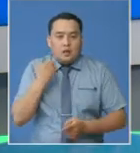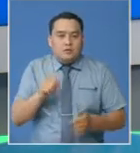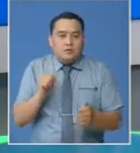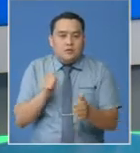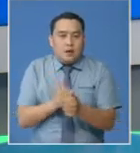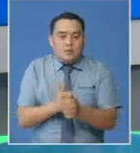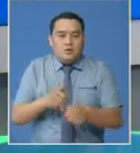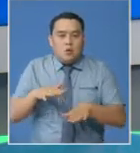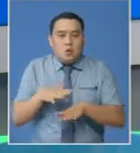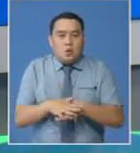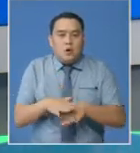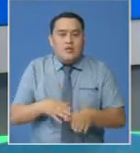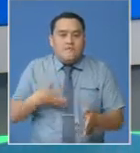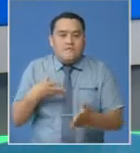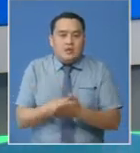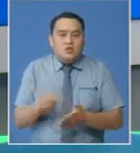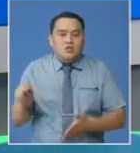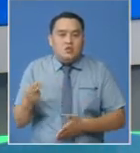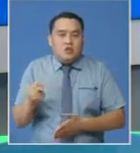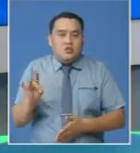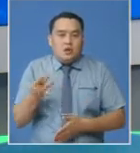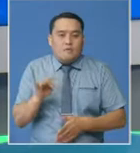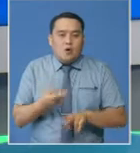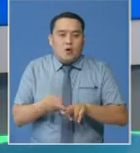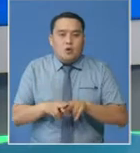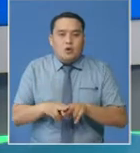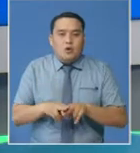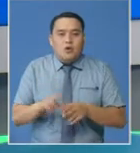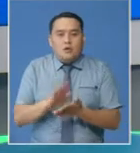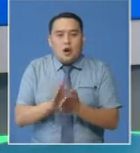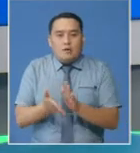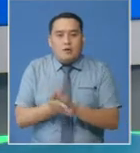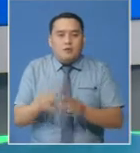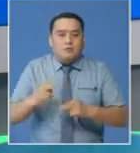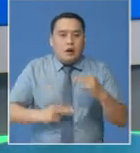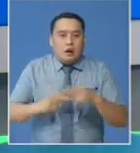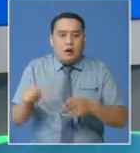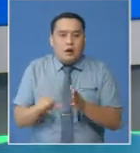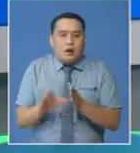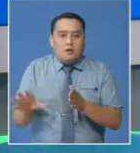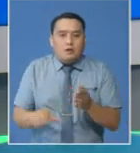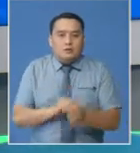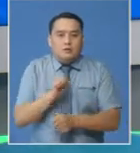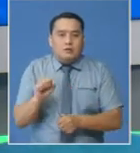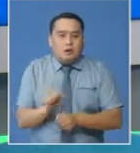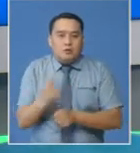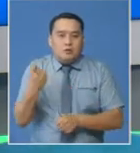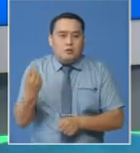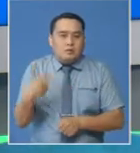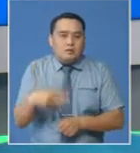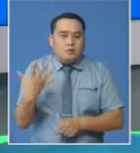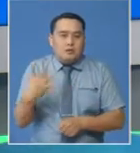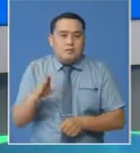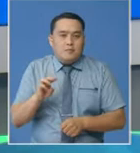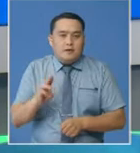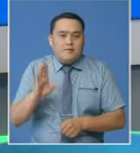акима Алматинской области и инвесторов из Чешской республики. В ходе ее достигнута договоренность о строительстве электростанции на 125